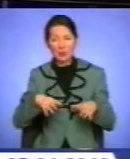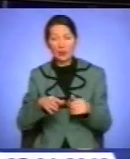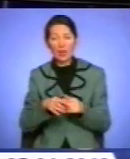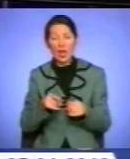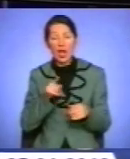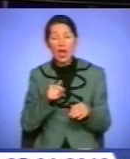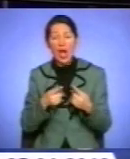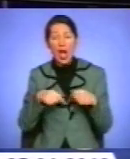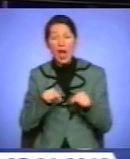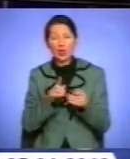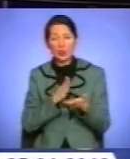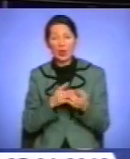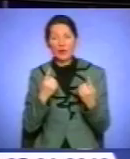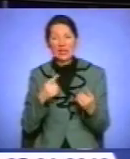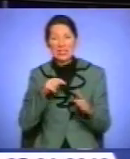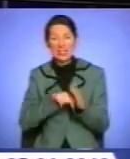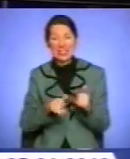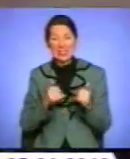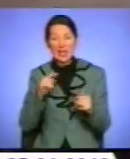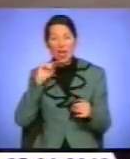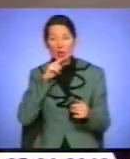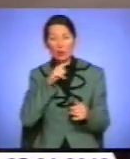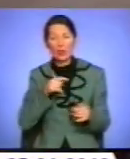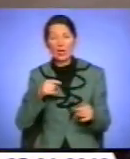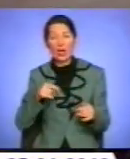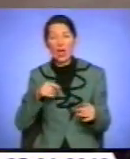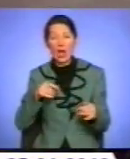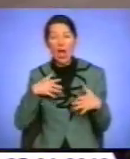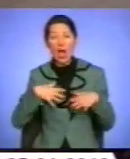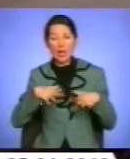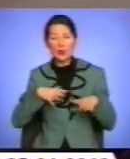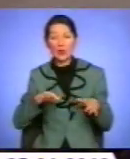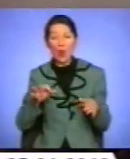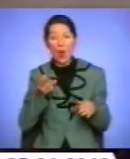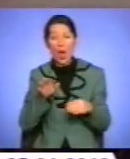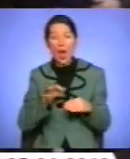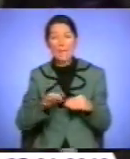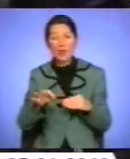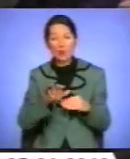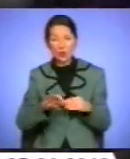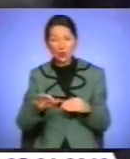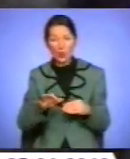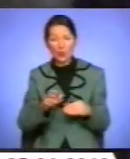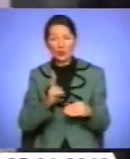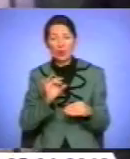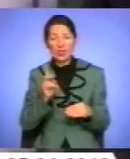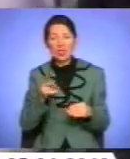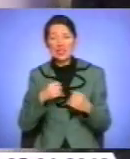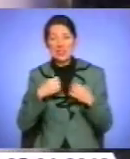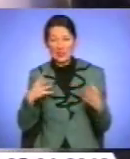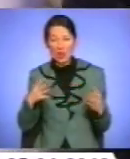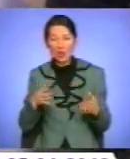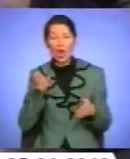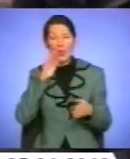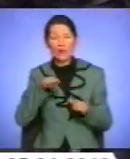значення для економіки Кримського півострову. У Керчі свято. На заводі «Залив» на воду спускають два нових